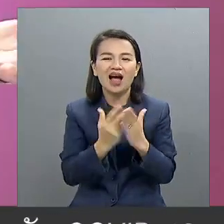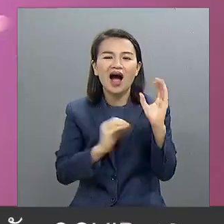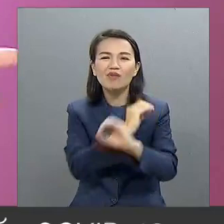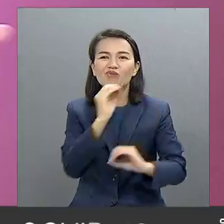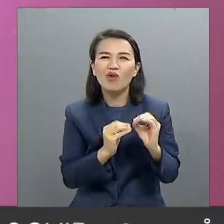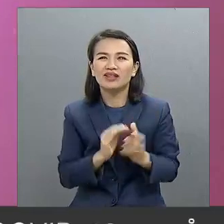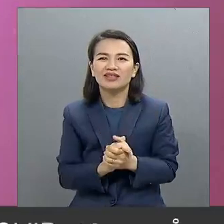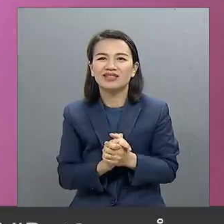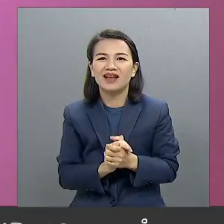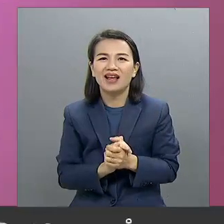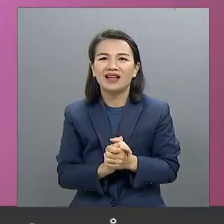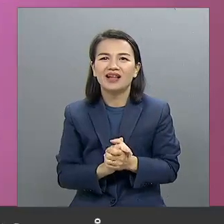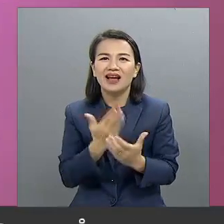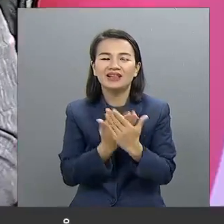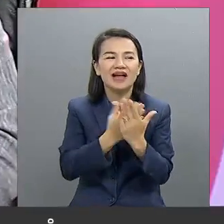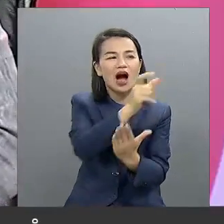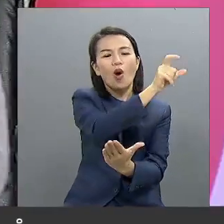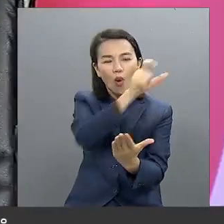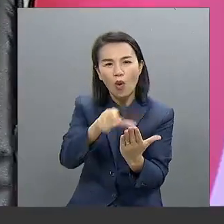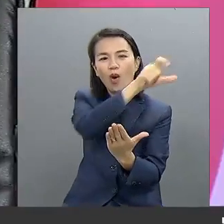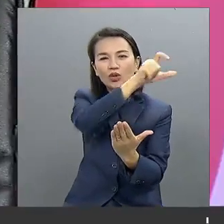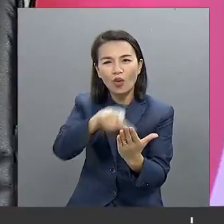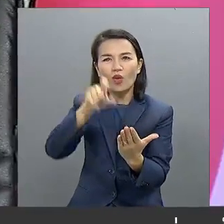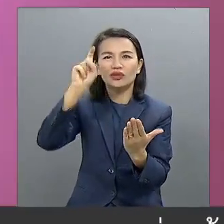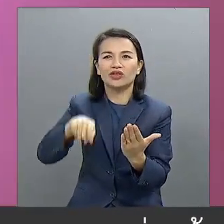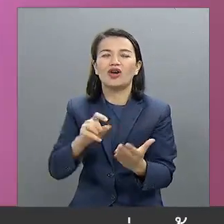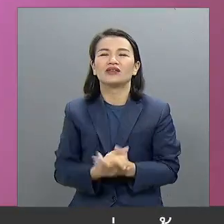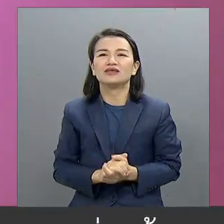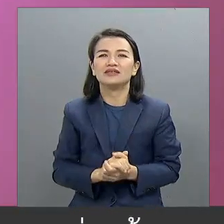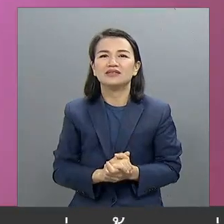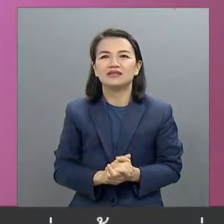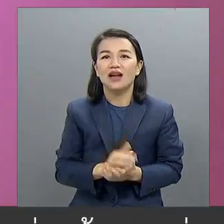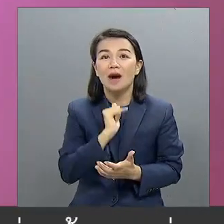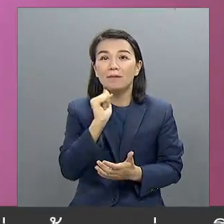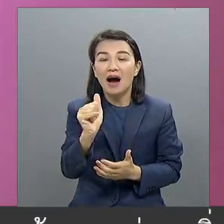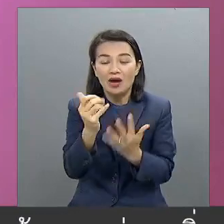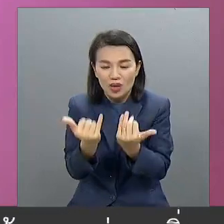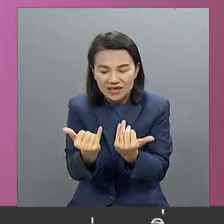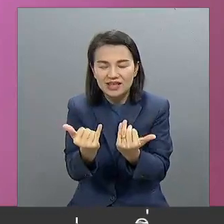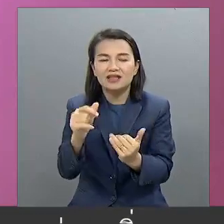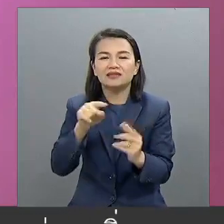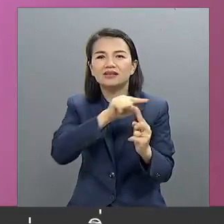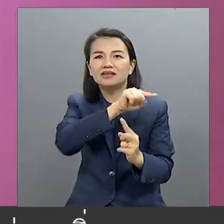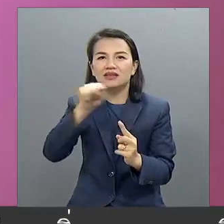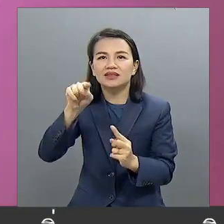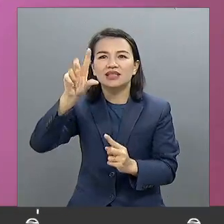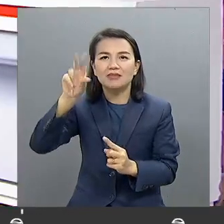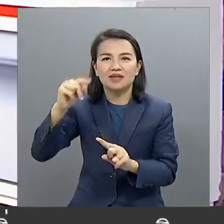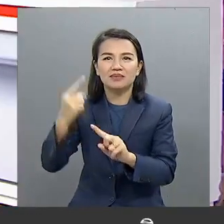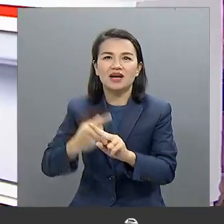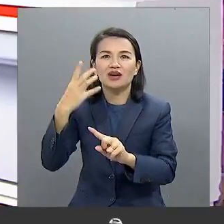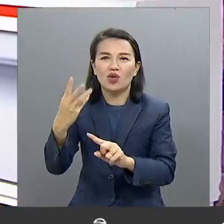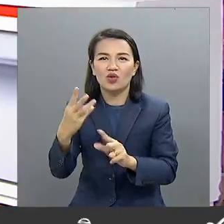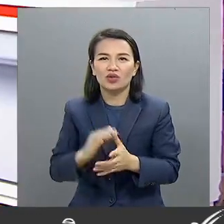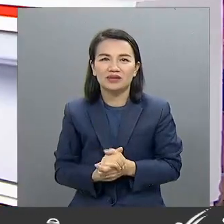ด เรากตทำการโอนกัอยนี้นะครับแต่น มีทานอยู่ใชไครัทหังานมถวัที่ 30 มิธุนายน ไปได้เลยครับก็ไป